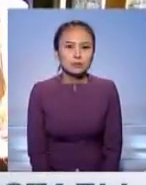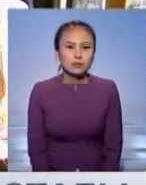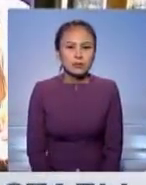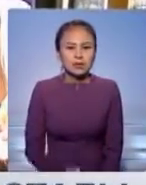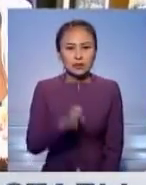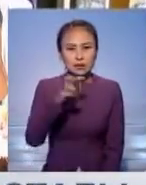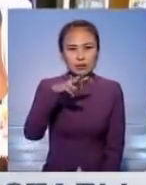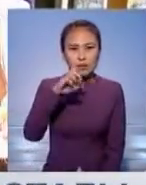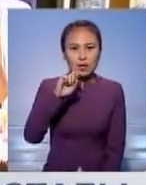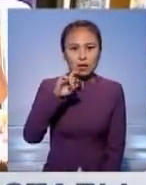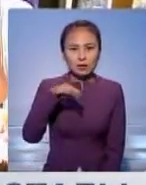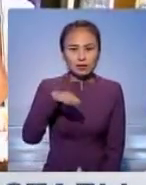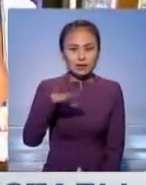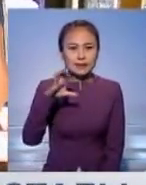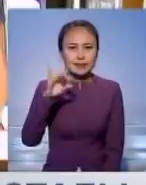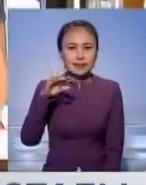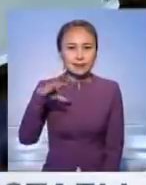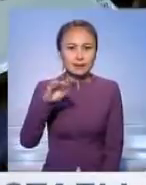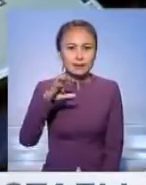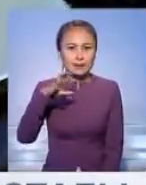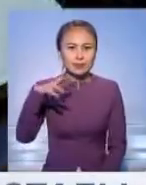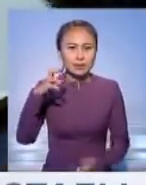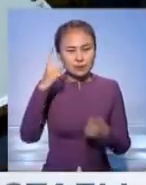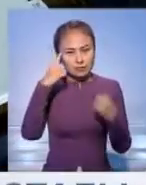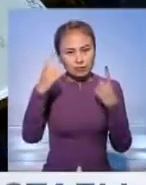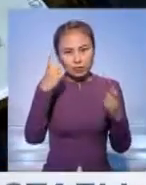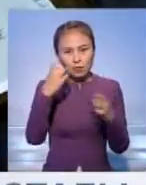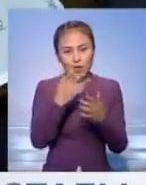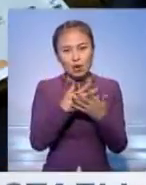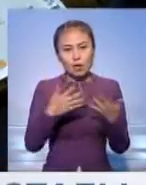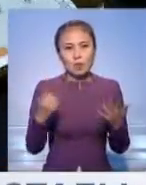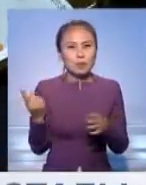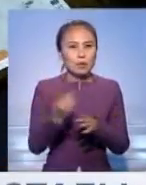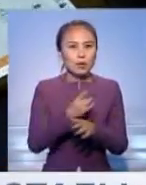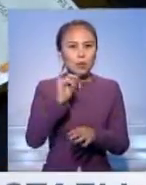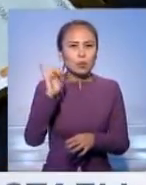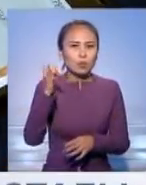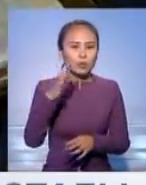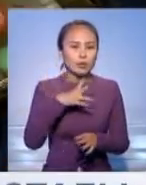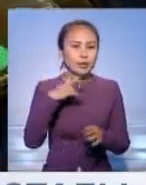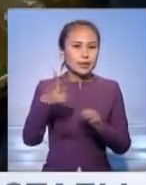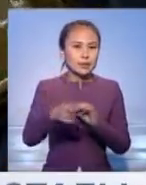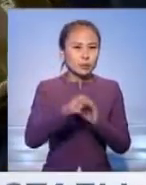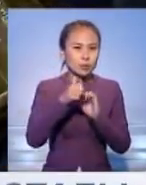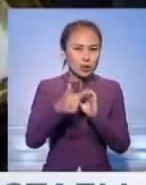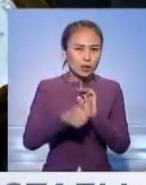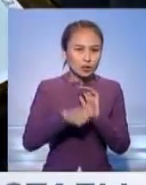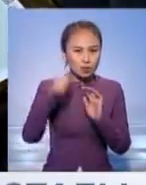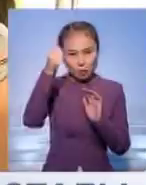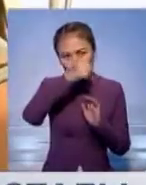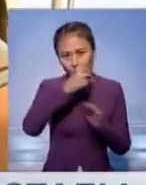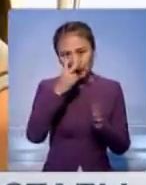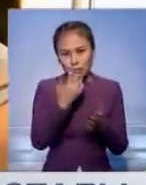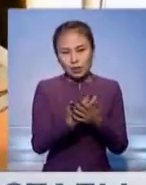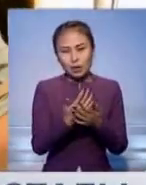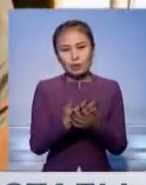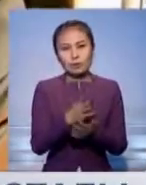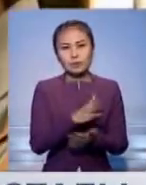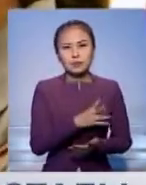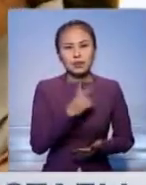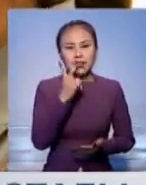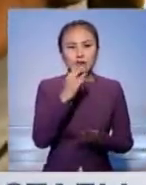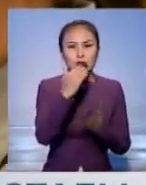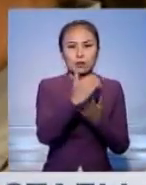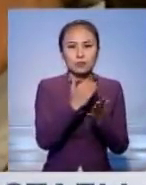Smart City бағдарламасы аясындағы SMS бас жүйесі алғаш рет Оралда 2016 жылы таныстырылды. Бастапқыда бұл жүйе небары екі ақ